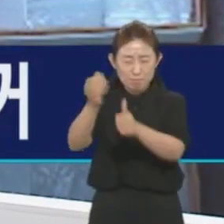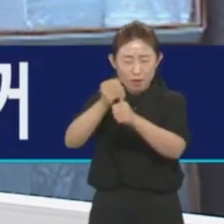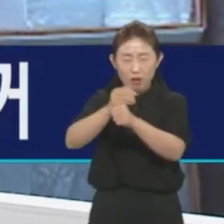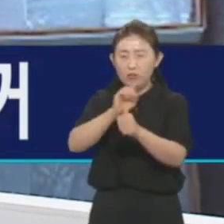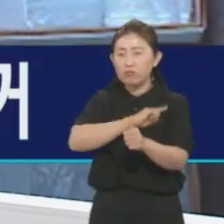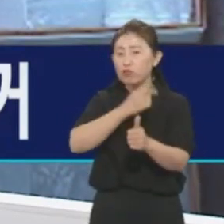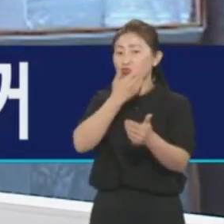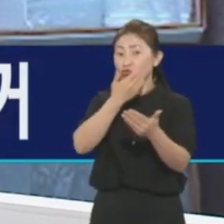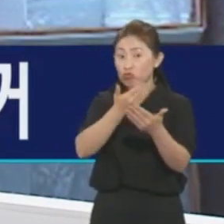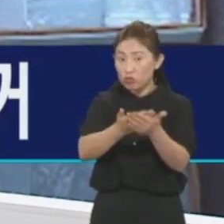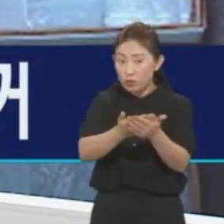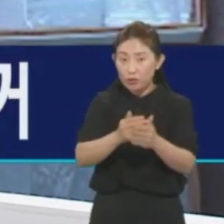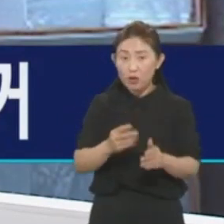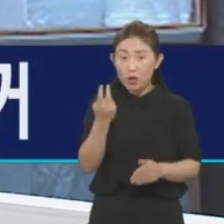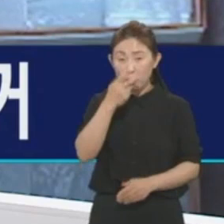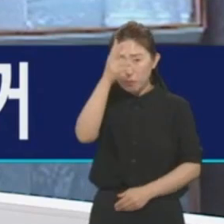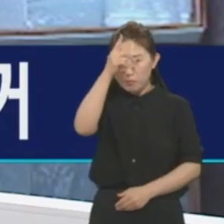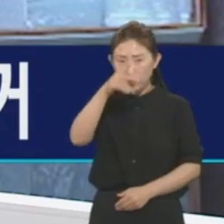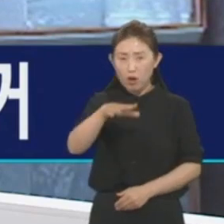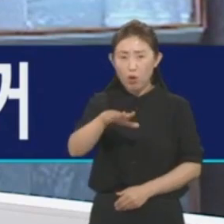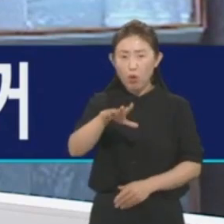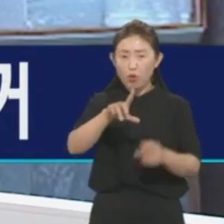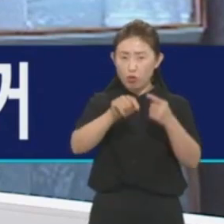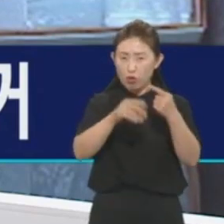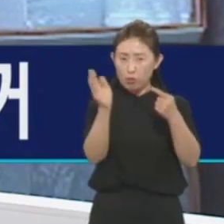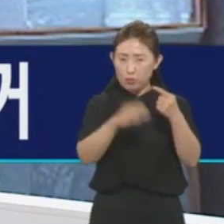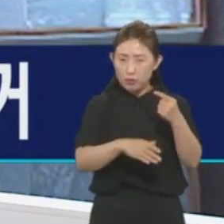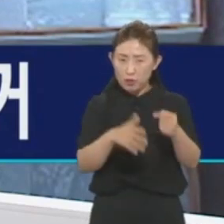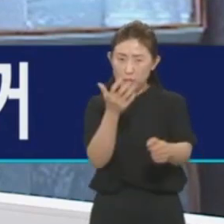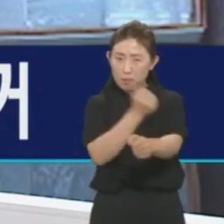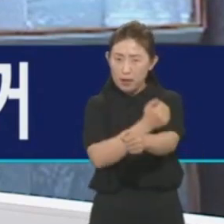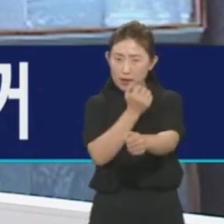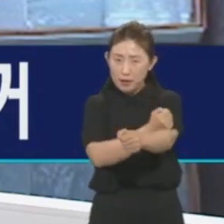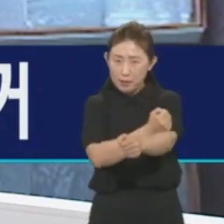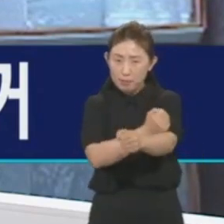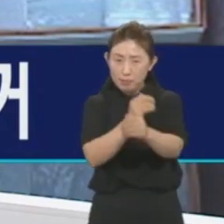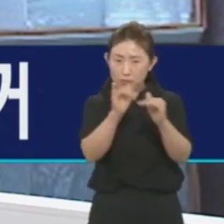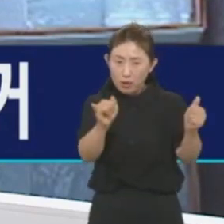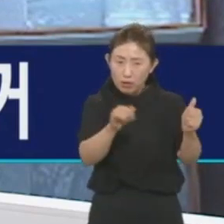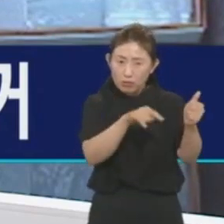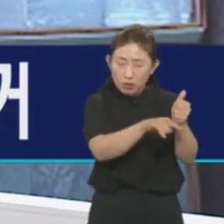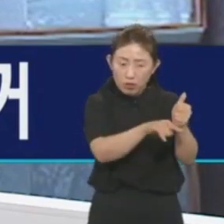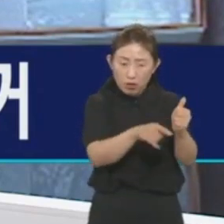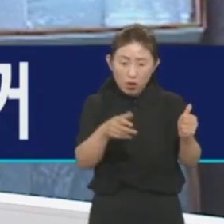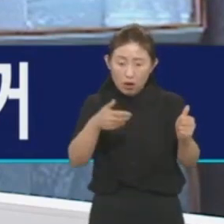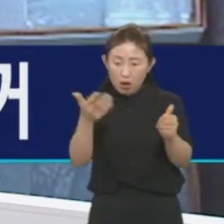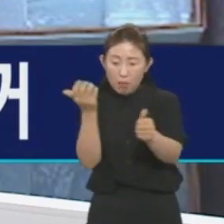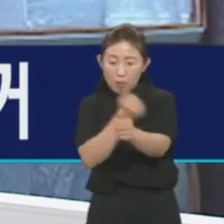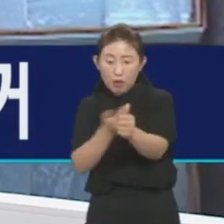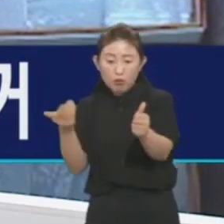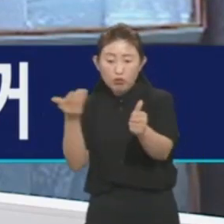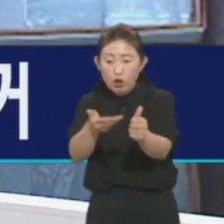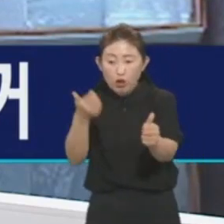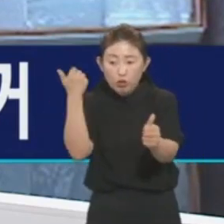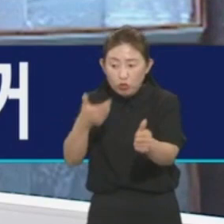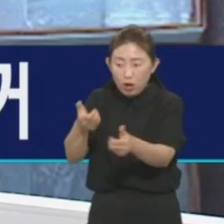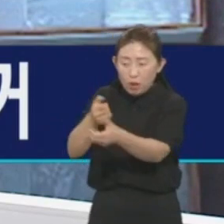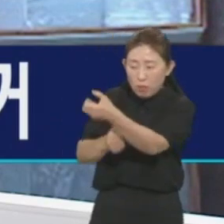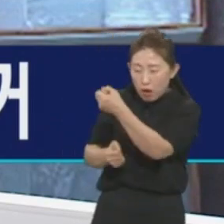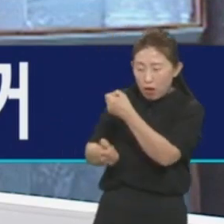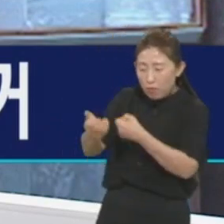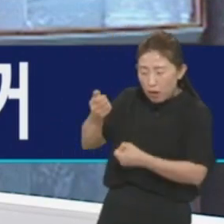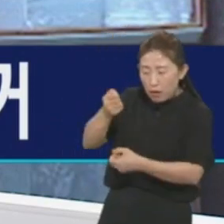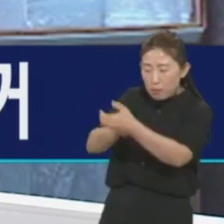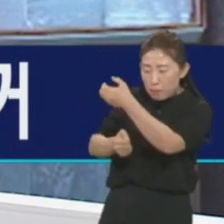중요한데요 검찰이 올해 초부터 한 마약사범에게 누가 마약을 공급했는지 하나하나 따라가다보니